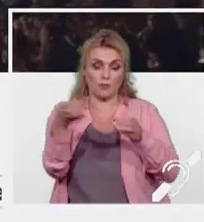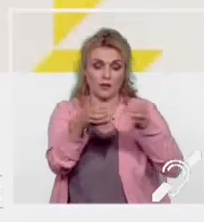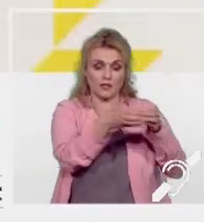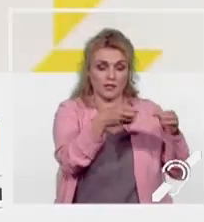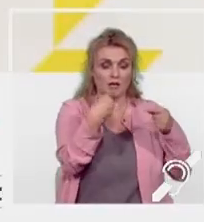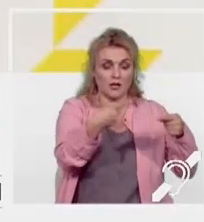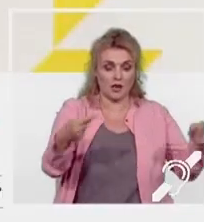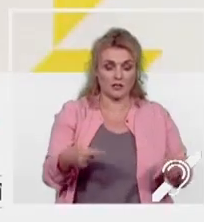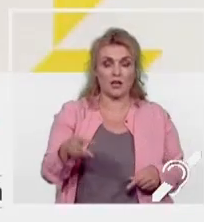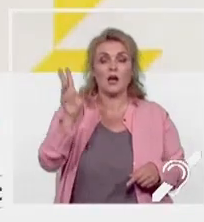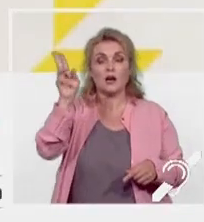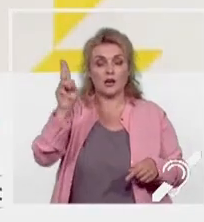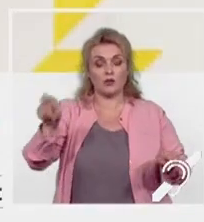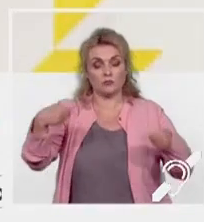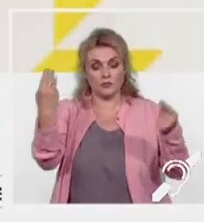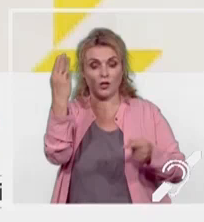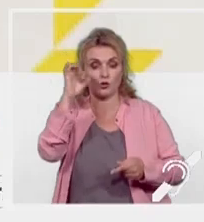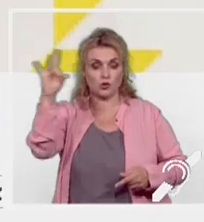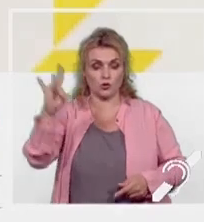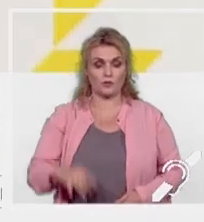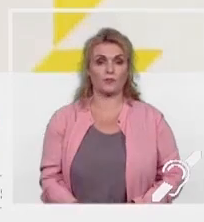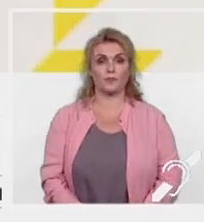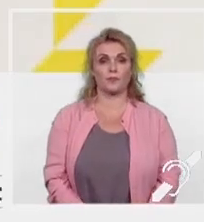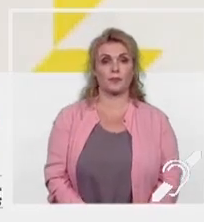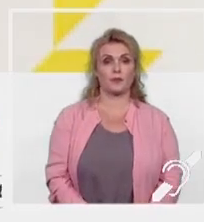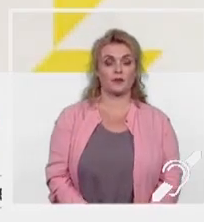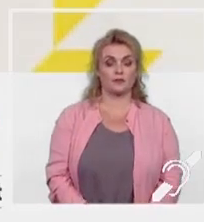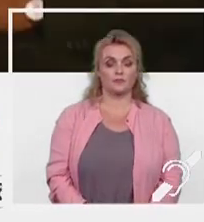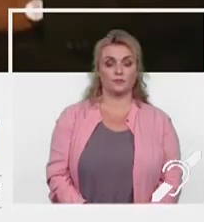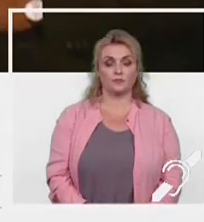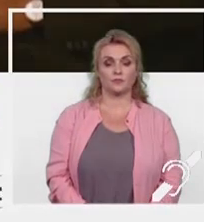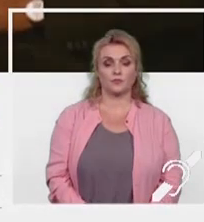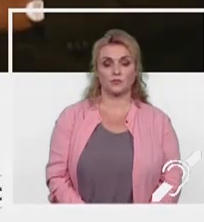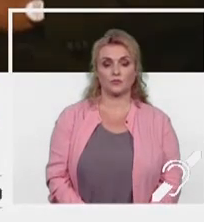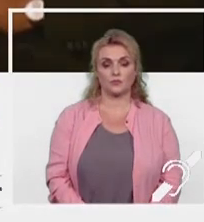Forța de Alternativă și de Salvare a Moldovei, toate afiliate lui Șor.